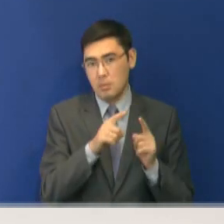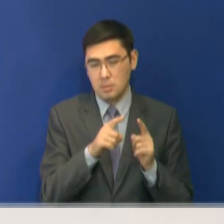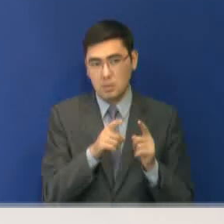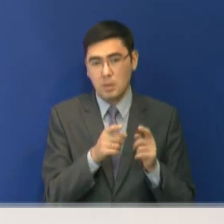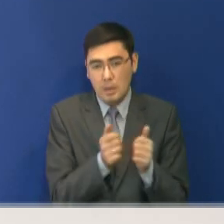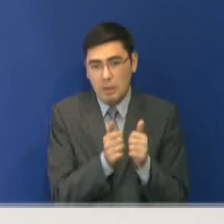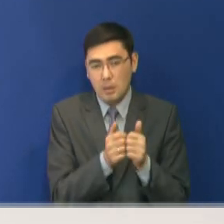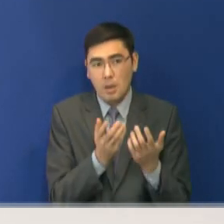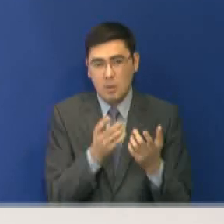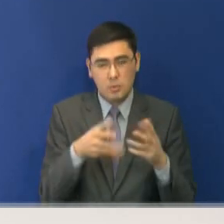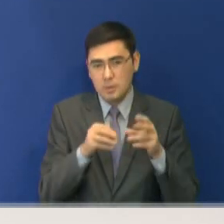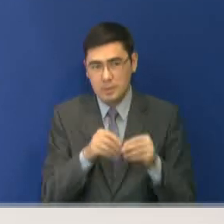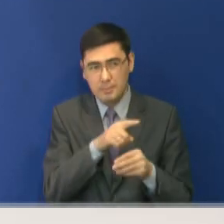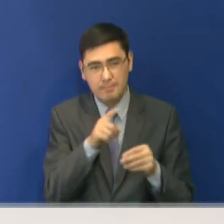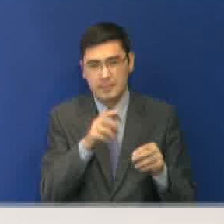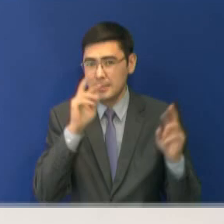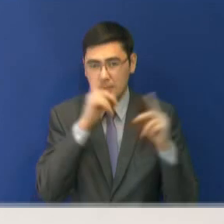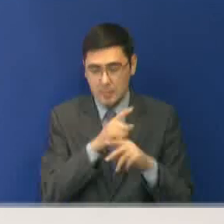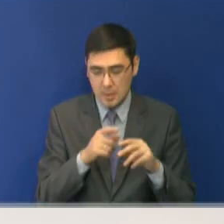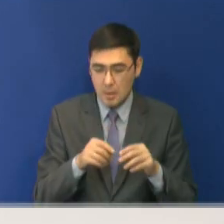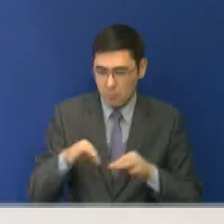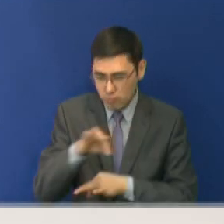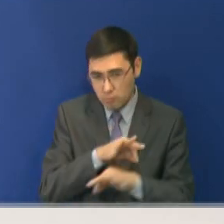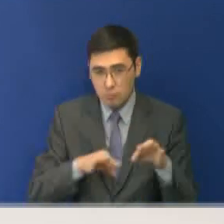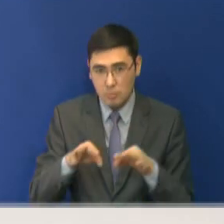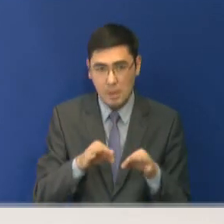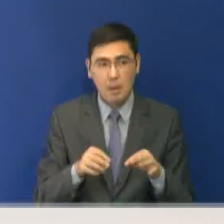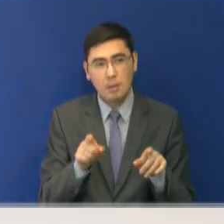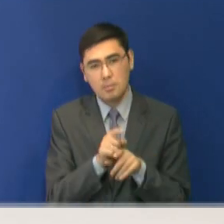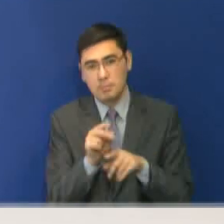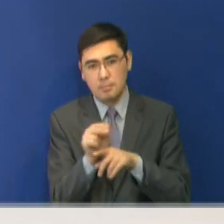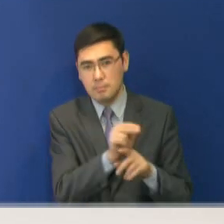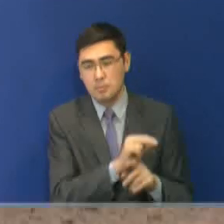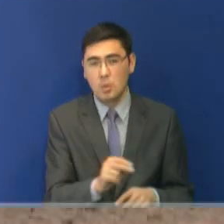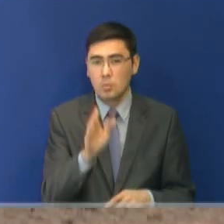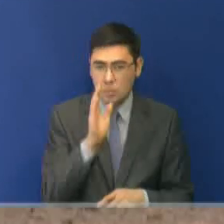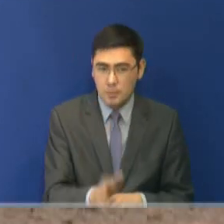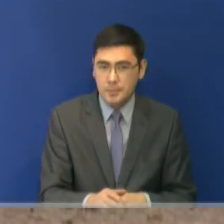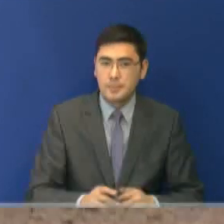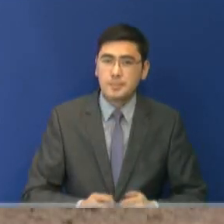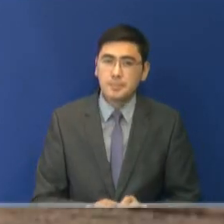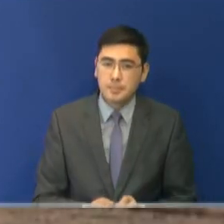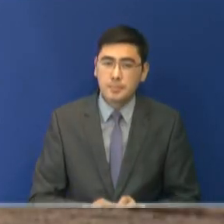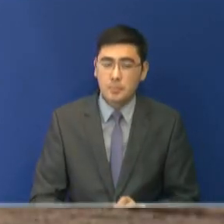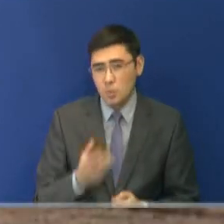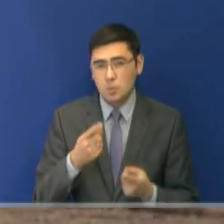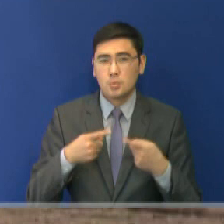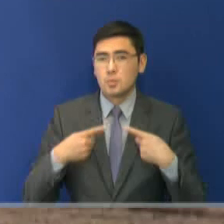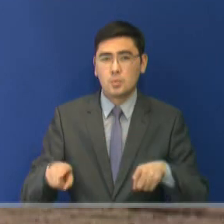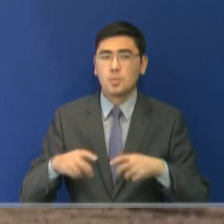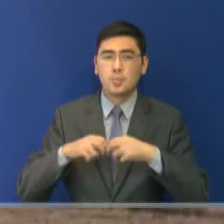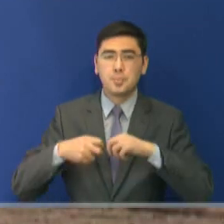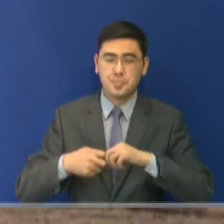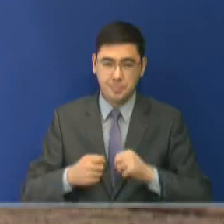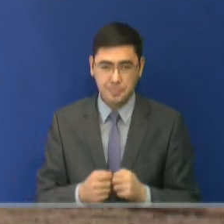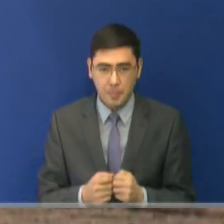дома. Поэтому, рассмотрев эти недочеты, мы внесем коррективы и продолжим дальнейшую работу. Еще один из актуальных вопросов